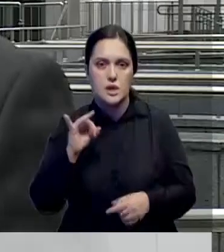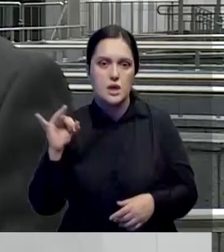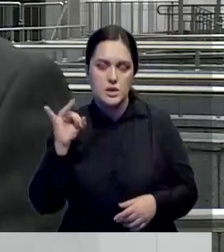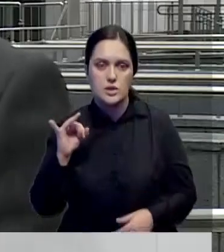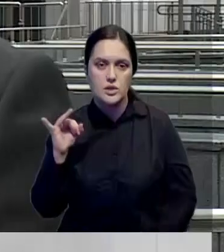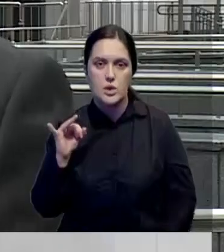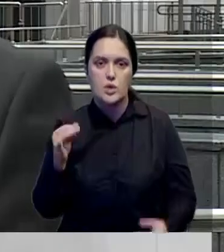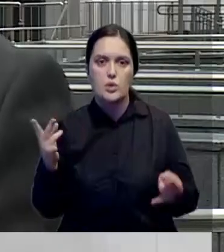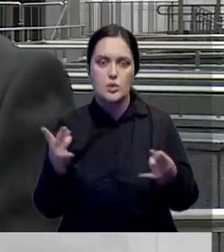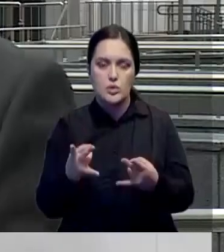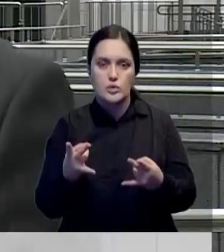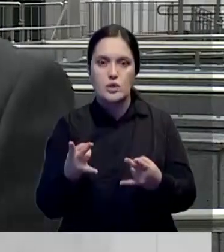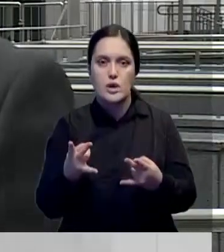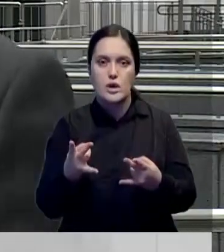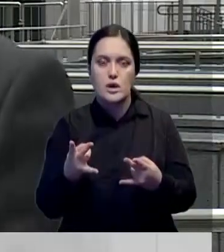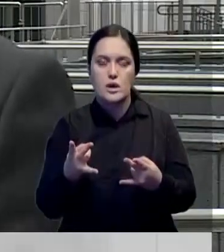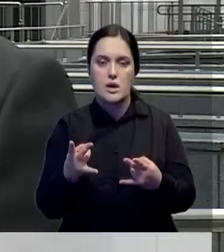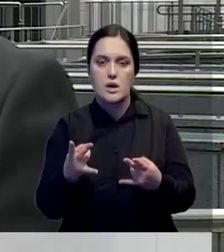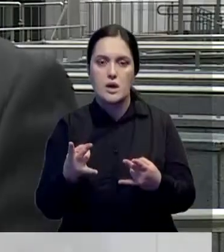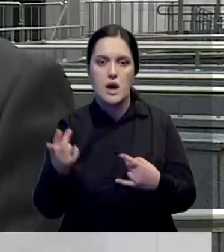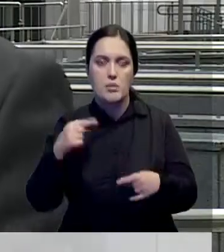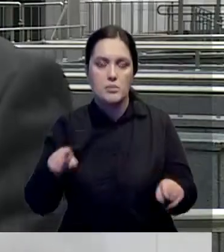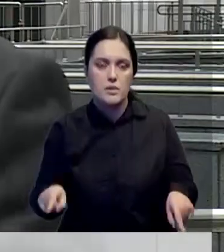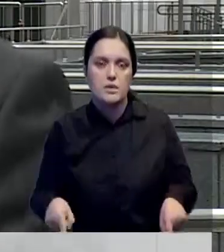я думаю, нужен какой-то, знаете, ренессанс,